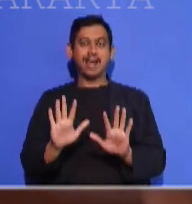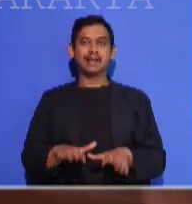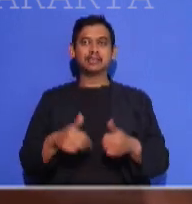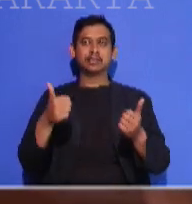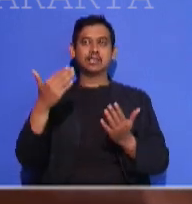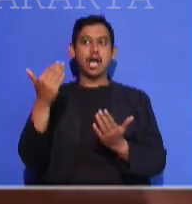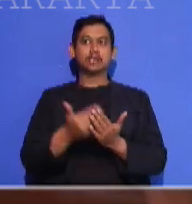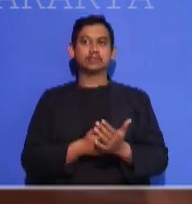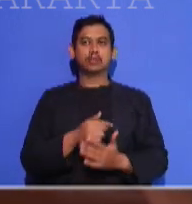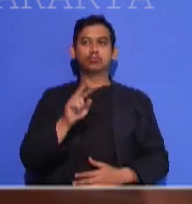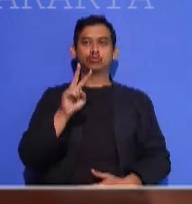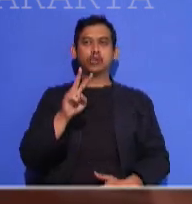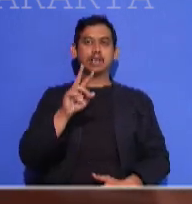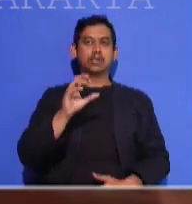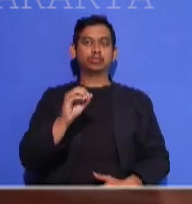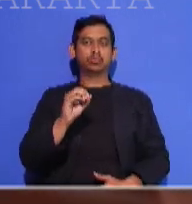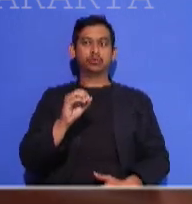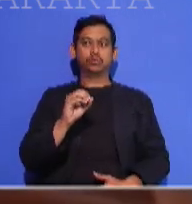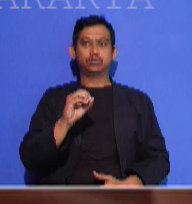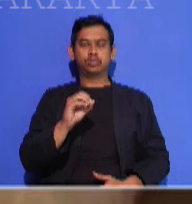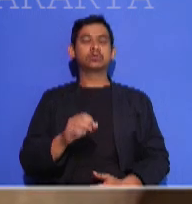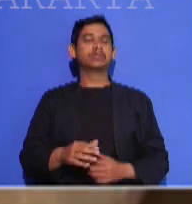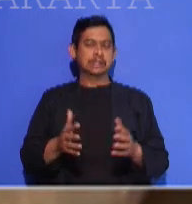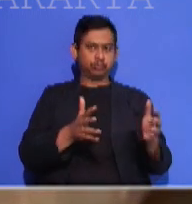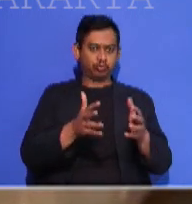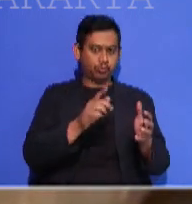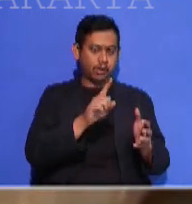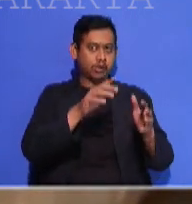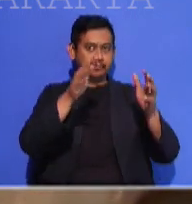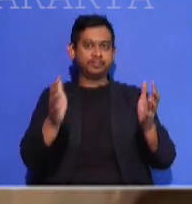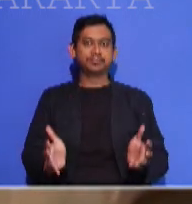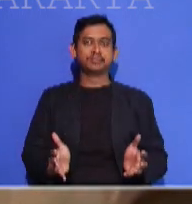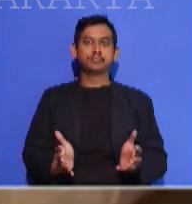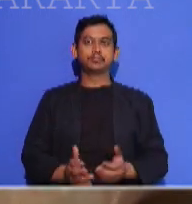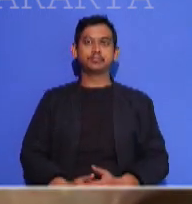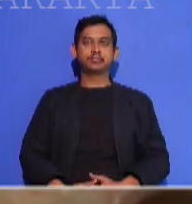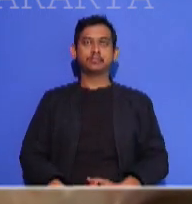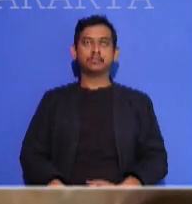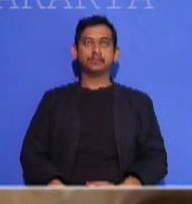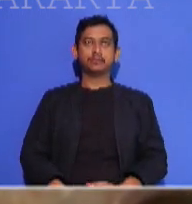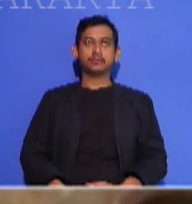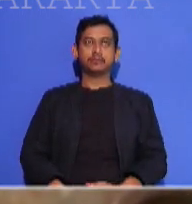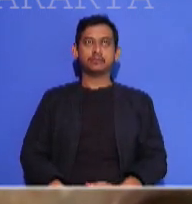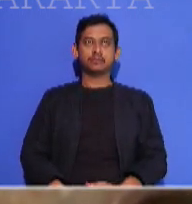sekedhikipun 20 gerabah ukuran sedeng. Mekaten Adi Nugroho lan Ucu Andritama Asung Pawartos.